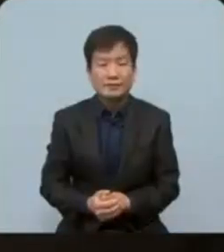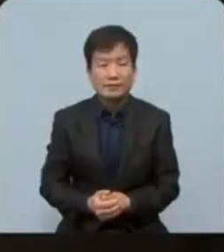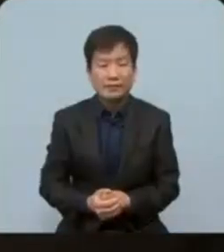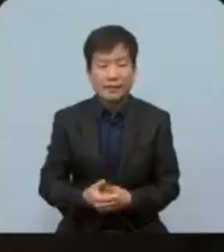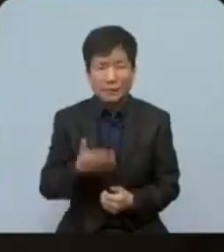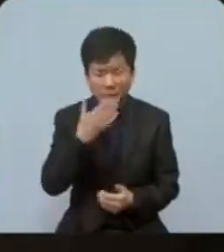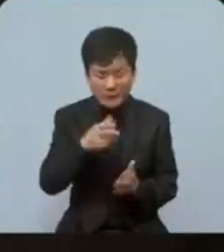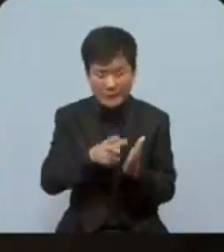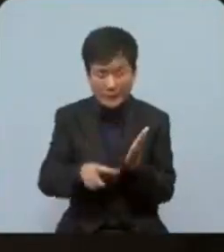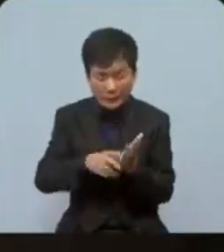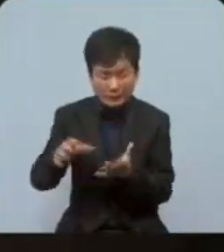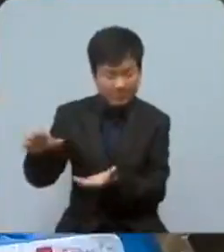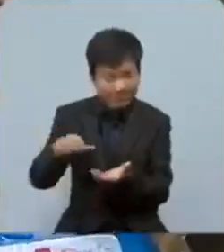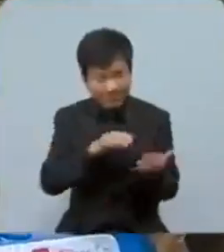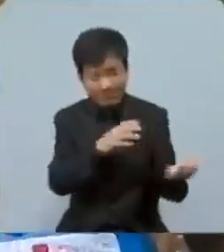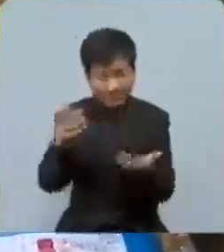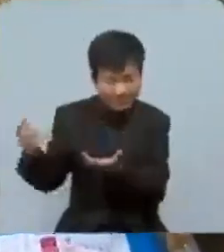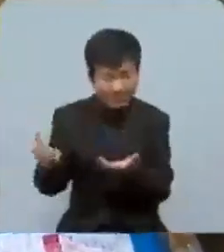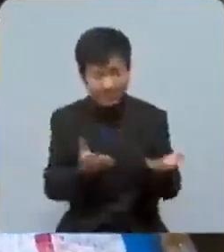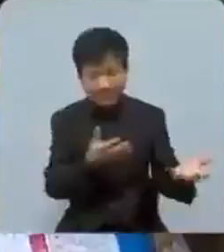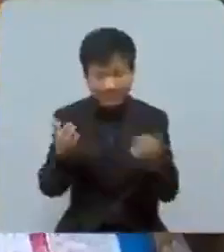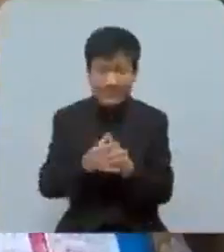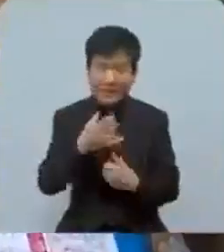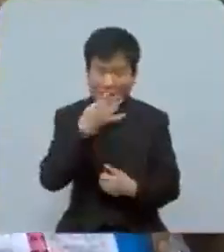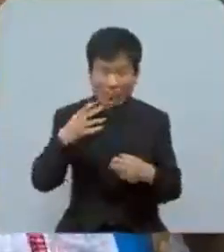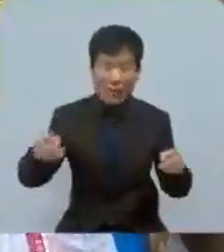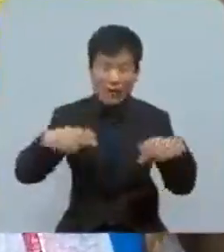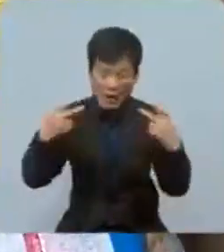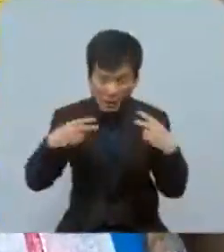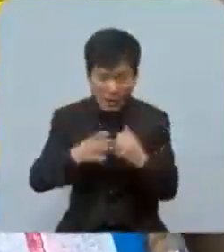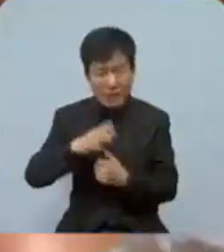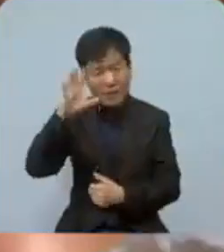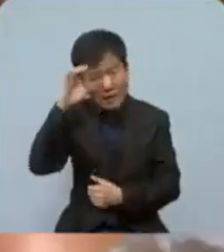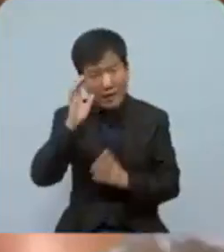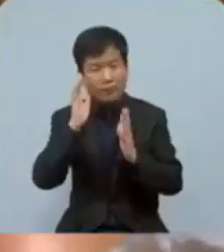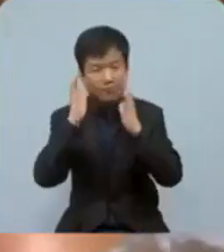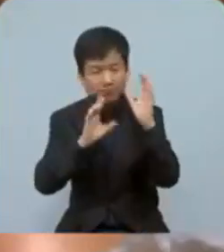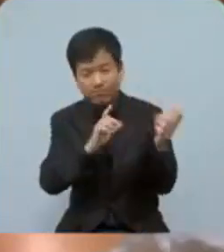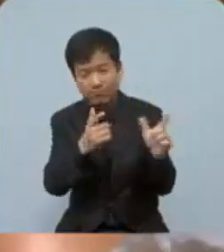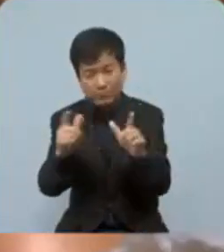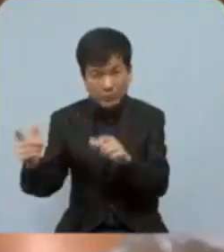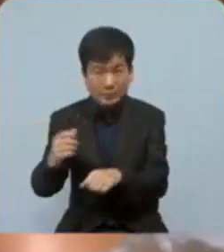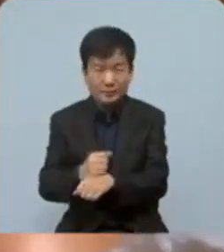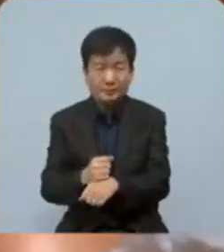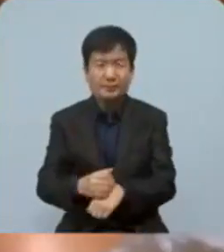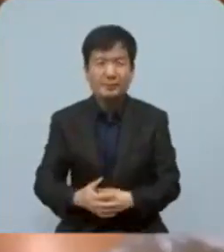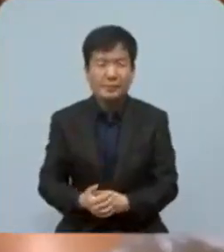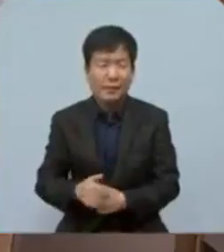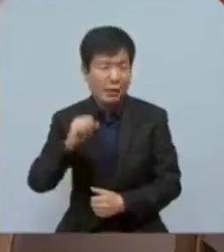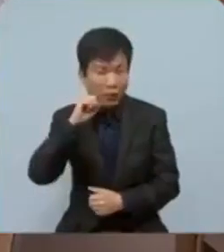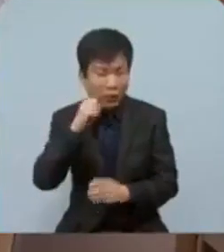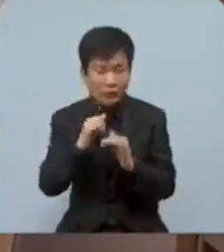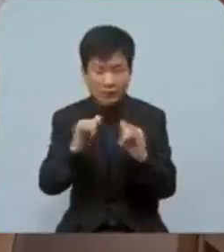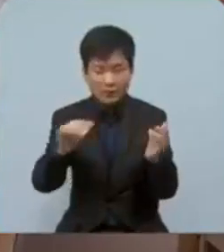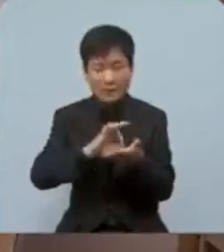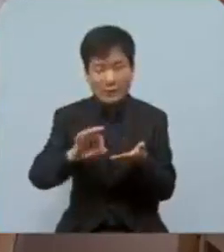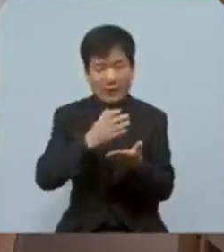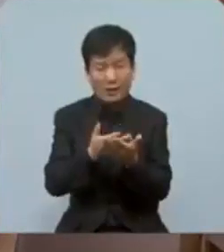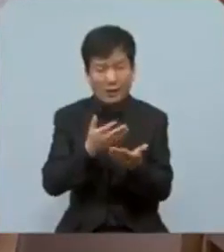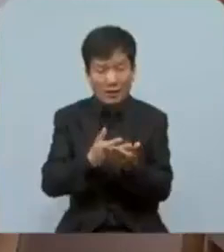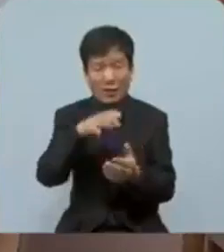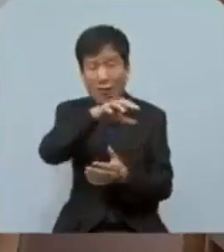식재료를 옮기는 손길이 분주합니다. 쌀과 라면에 달걀, 채소 같은 신선식품까지 어려운 이웃에게